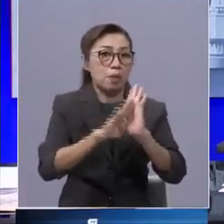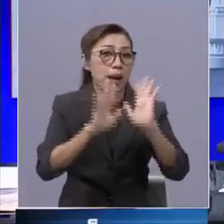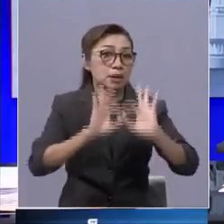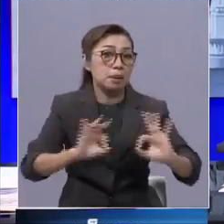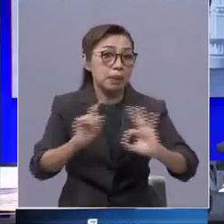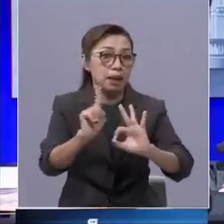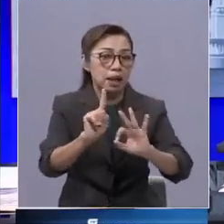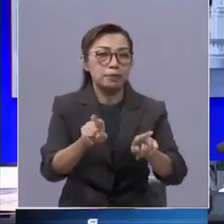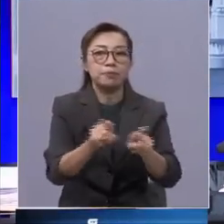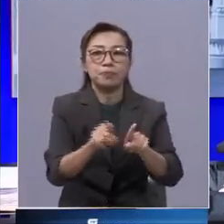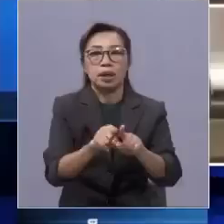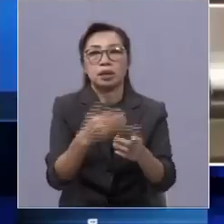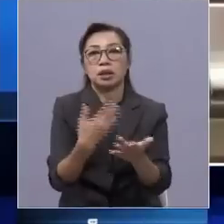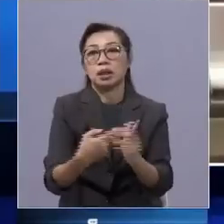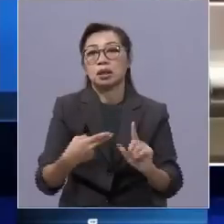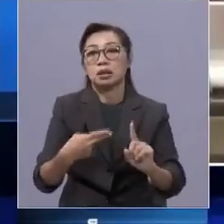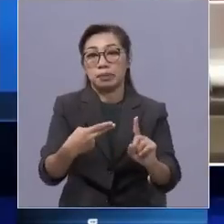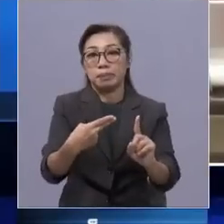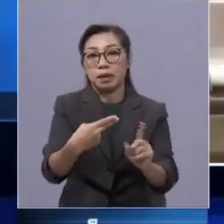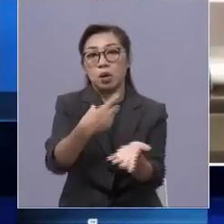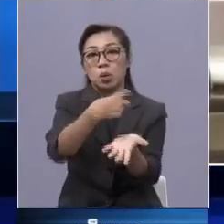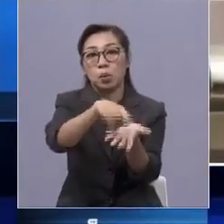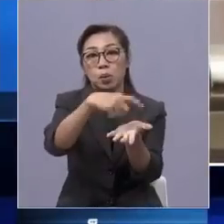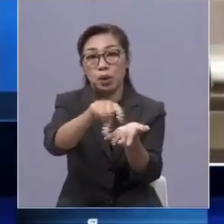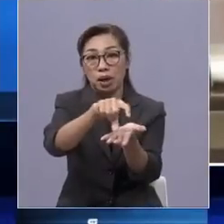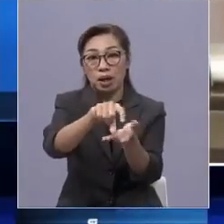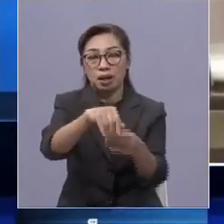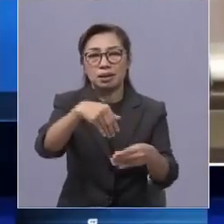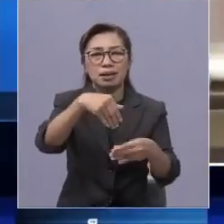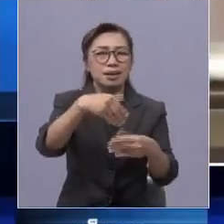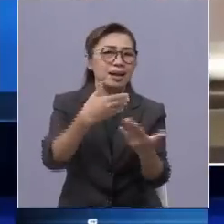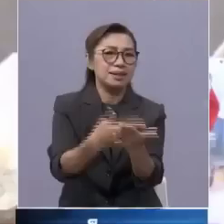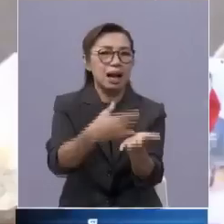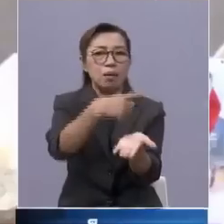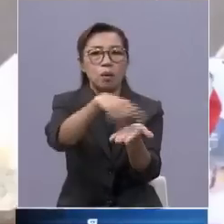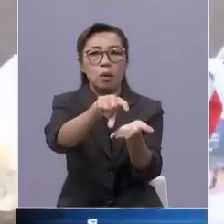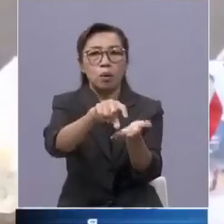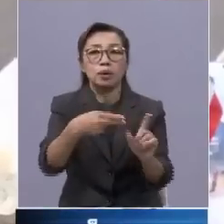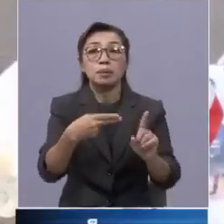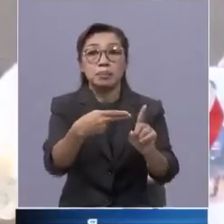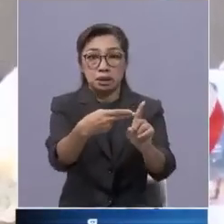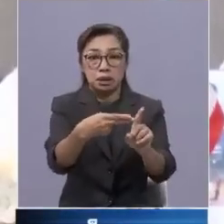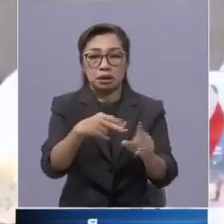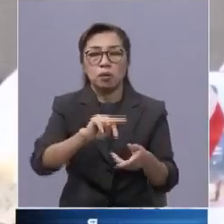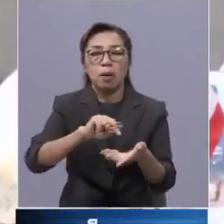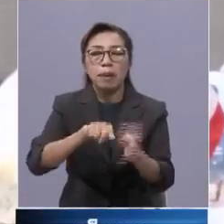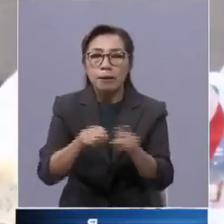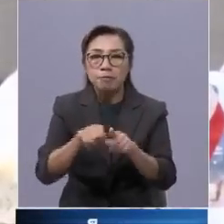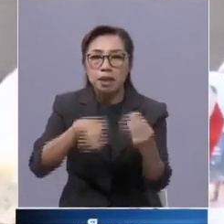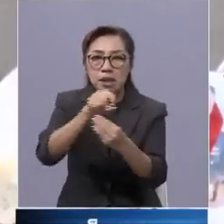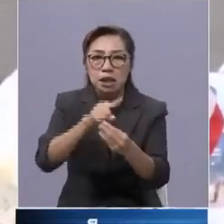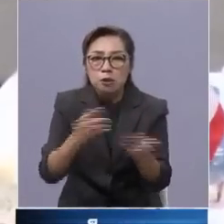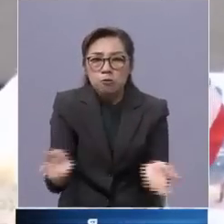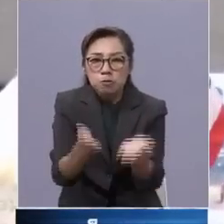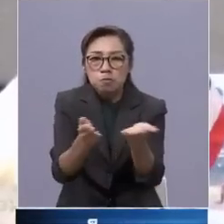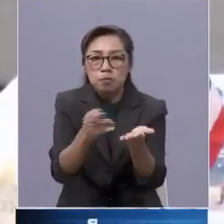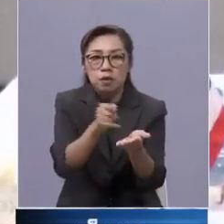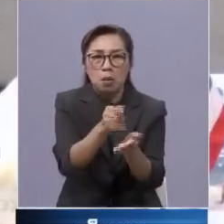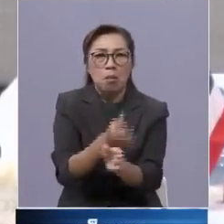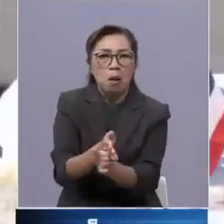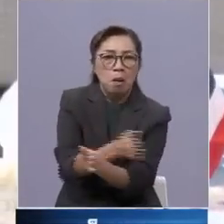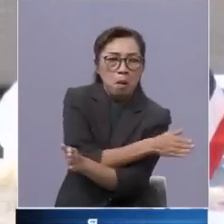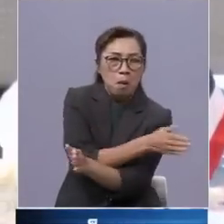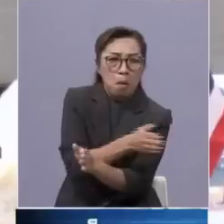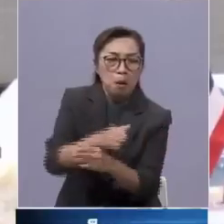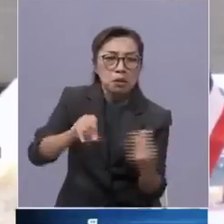คือการเติมเงิน10,000 บาทผ่านดิจิทัลวอลเล็ตนะครับเพื่อเป็นการกระตุกเศรษฐกิจครั้งใหญ่หลังจากซบเซาล